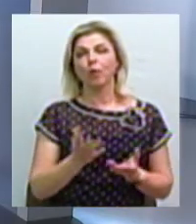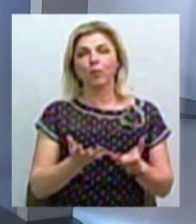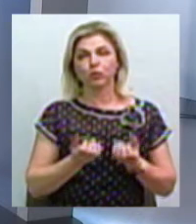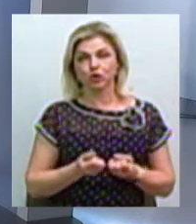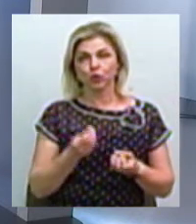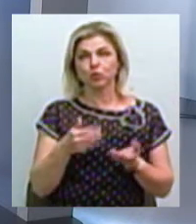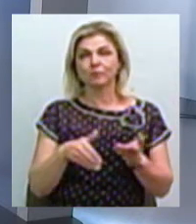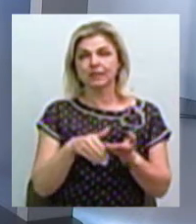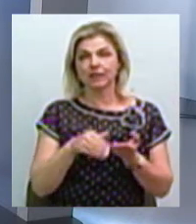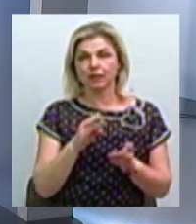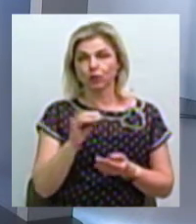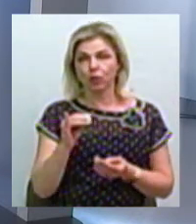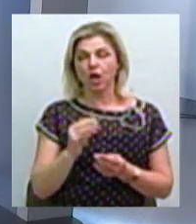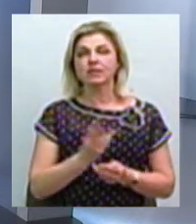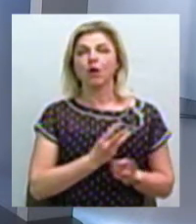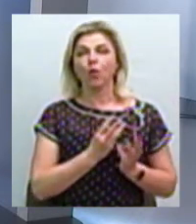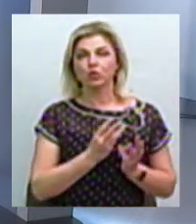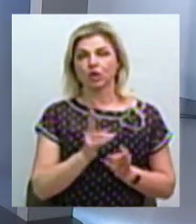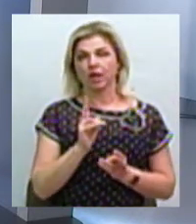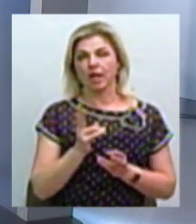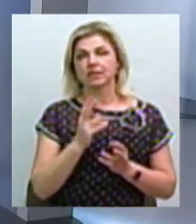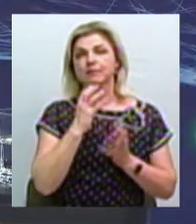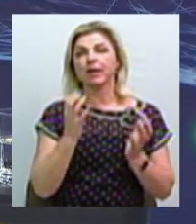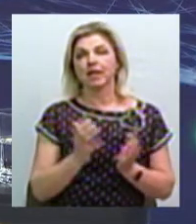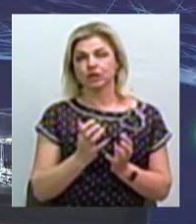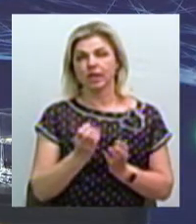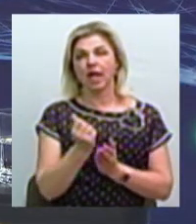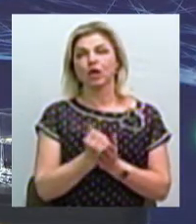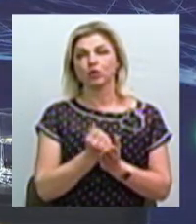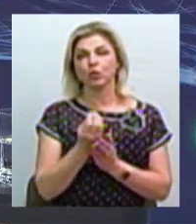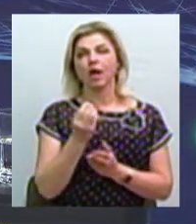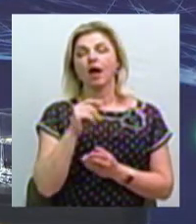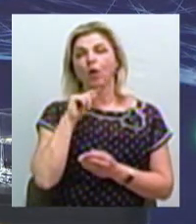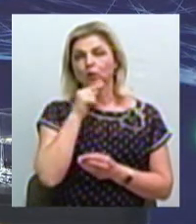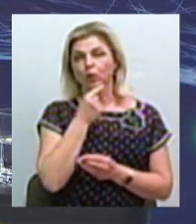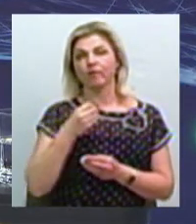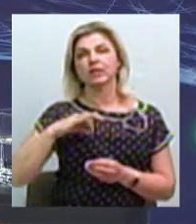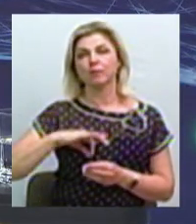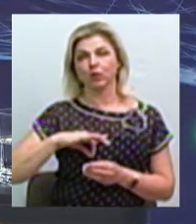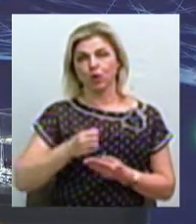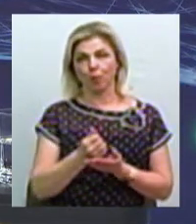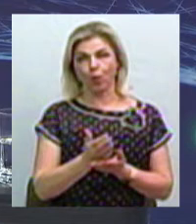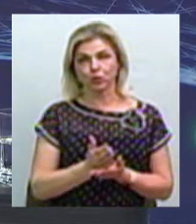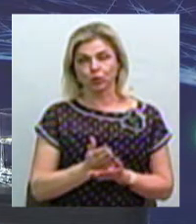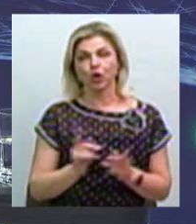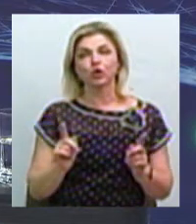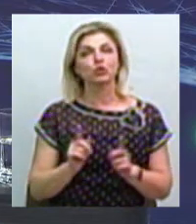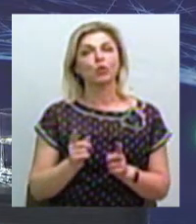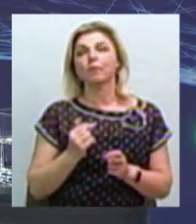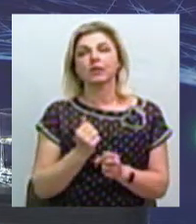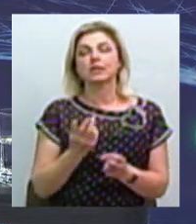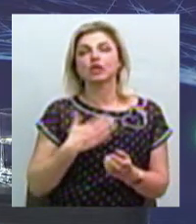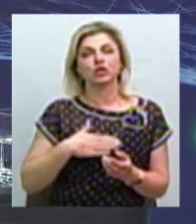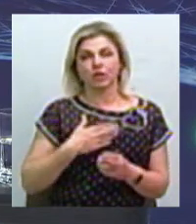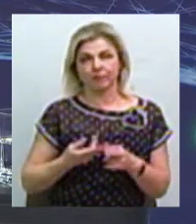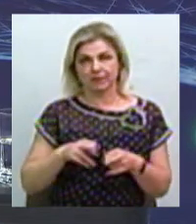субсидії, заохочувати її до збереження ресурсів, до економного споживання послуг. Для чого це робиться?